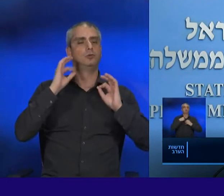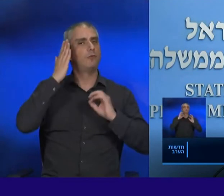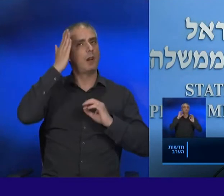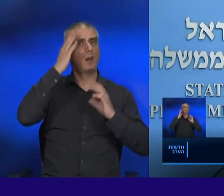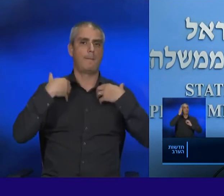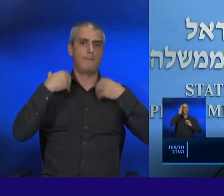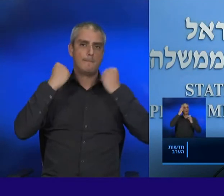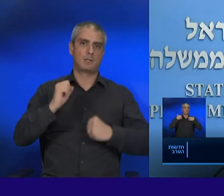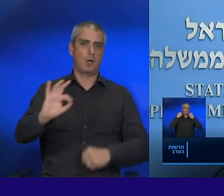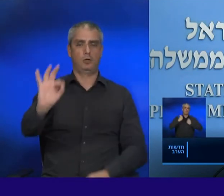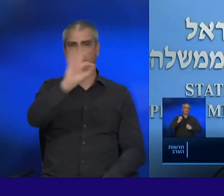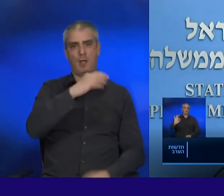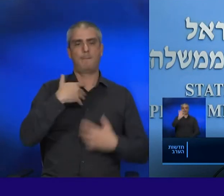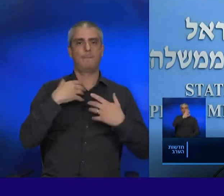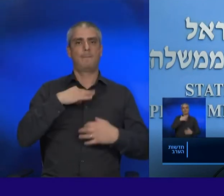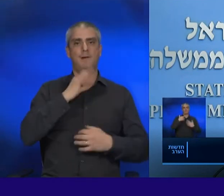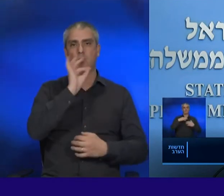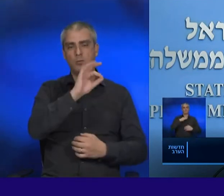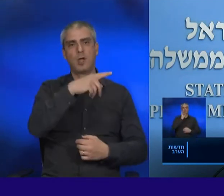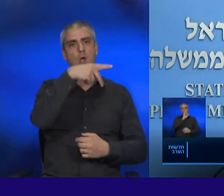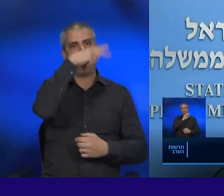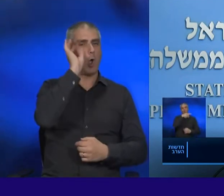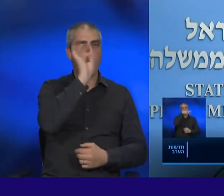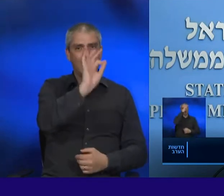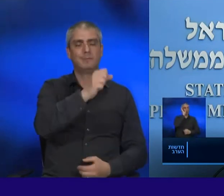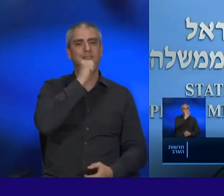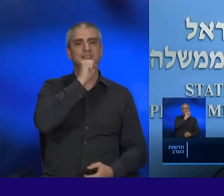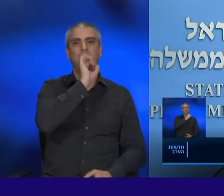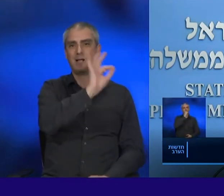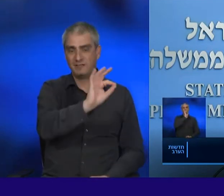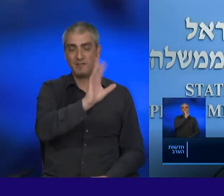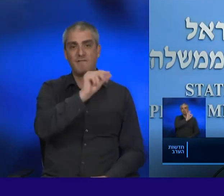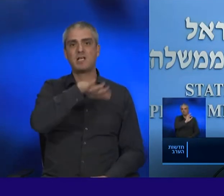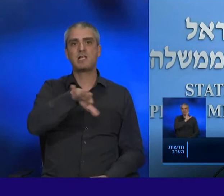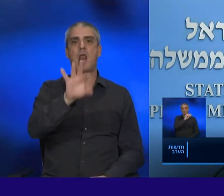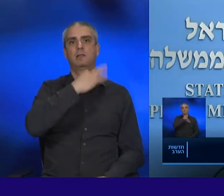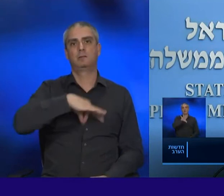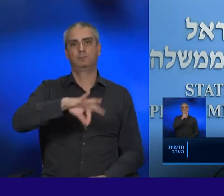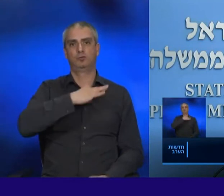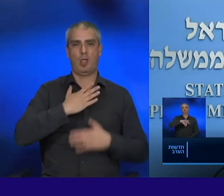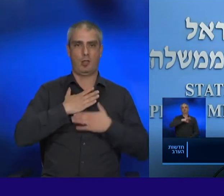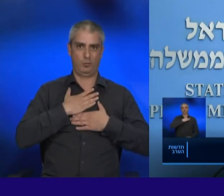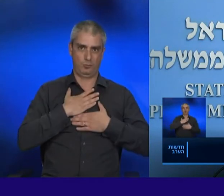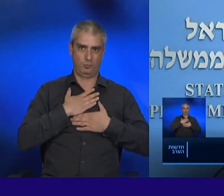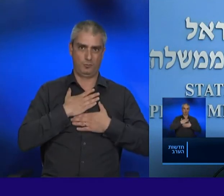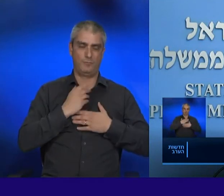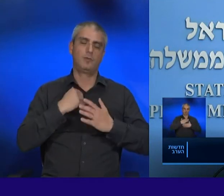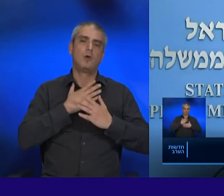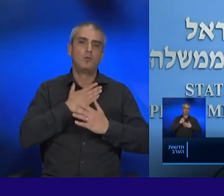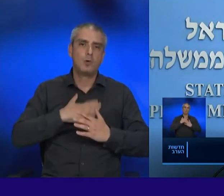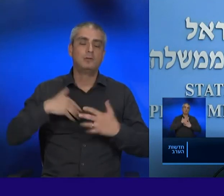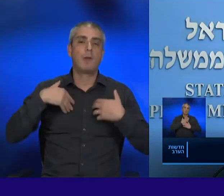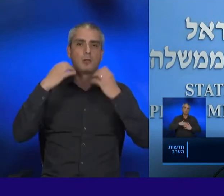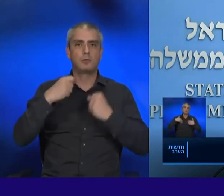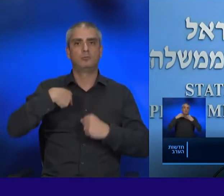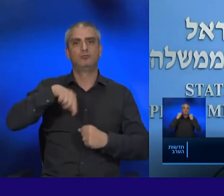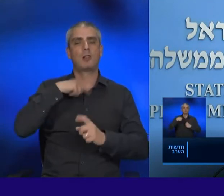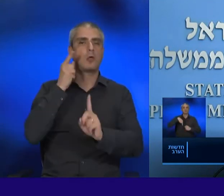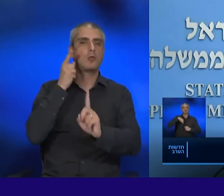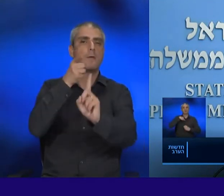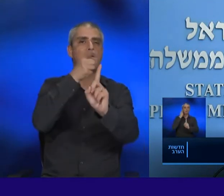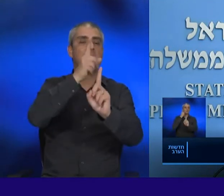שלכם של ההורים שלכם, של סבא וסבתא שלכם וגם של הילדים שלנו אנחנו רוצים להיות בטוחים שאנחנו נגיע